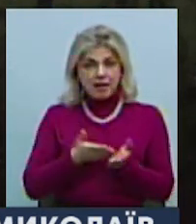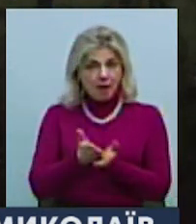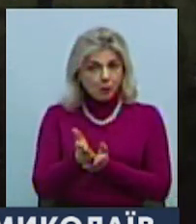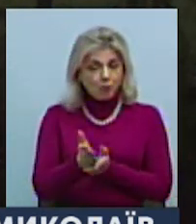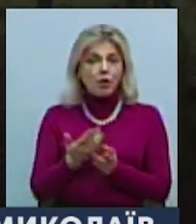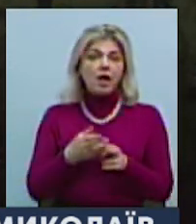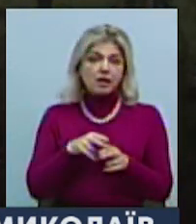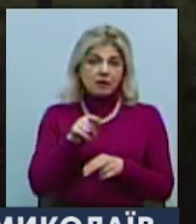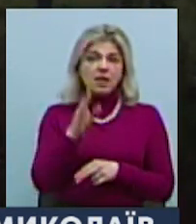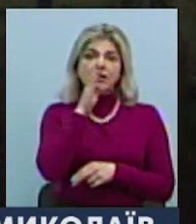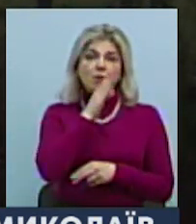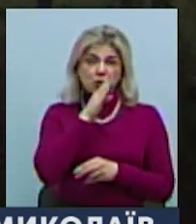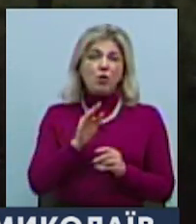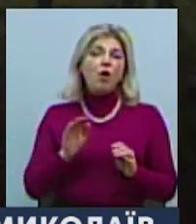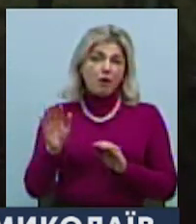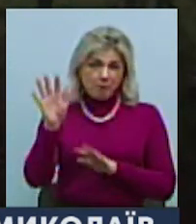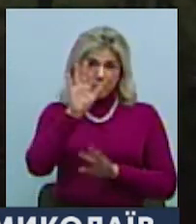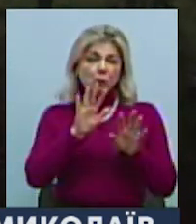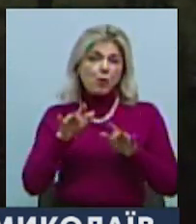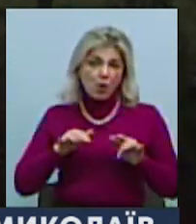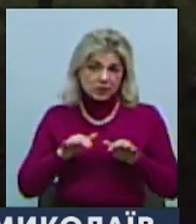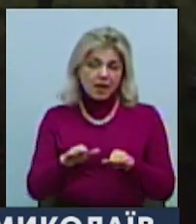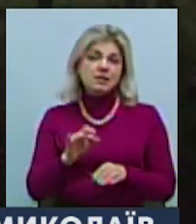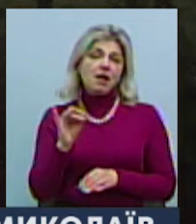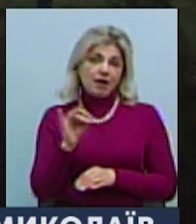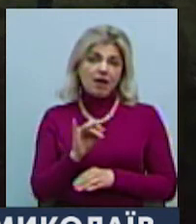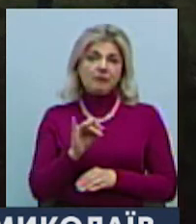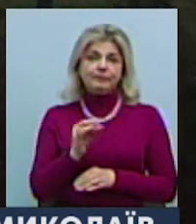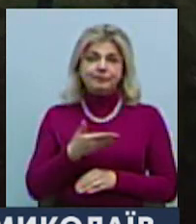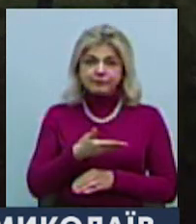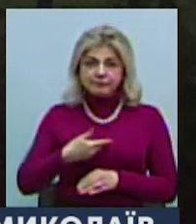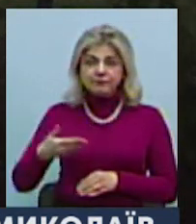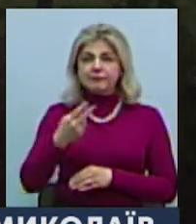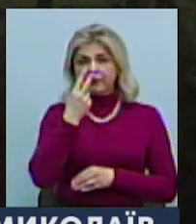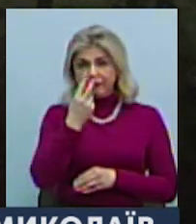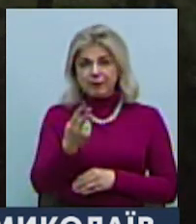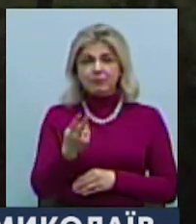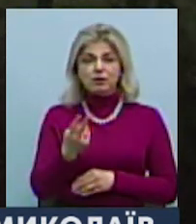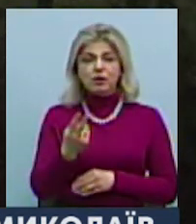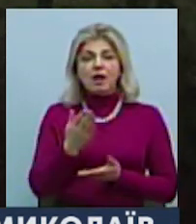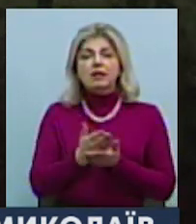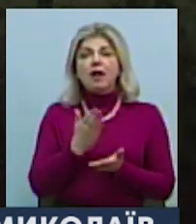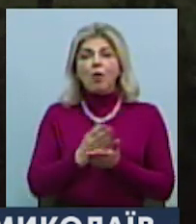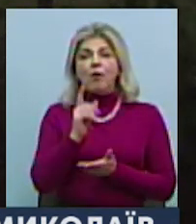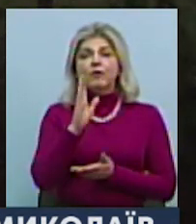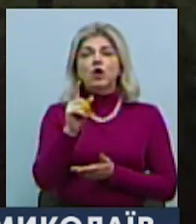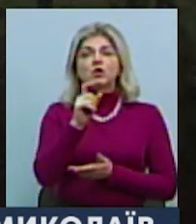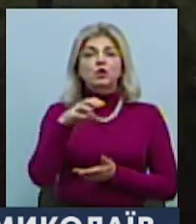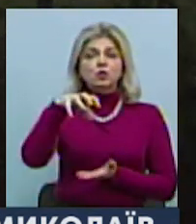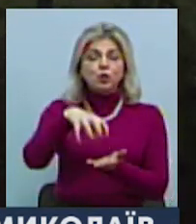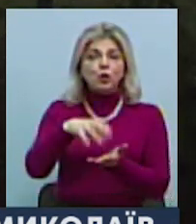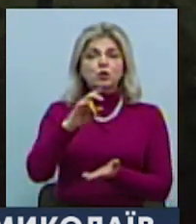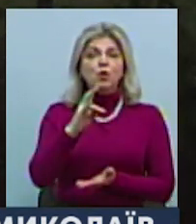Це так, синоптичний процес в цілому. Значить, ми, як бачите, вже йде дощ. Ми знаходимося в зоні